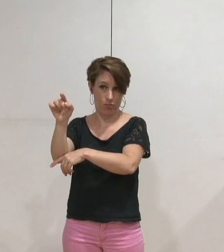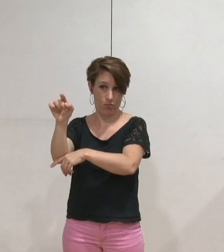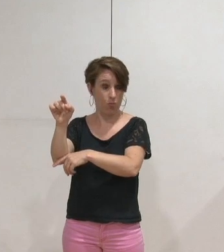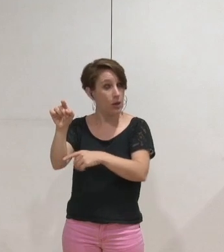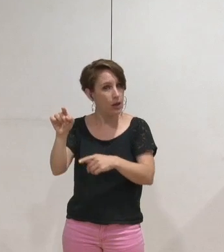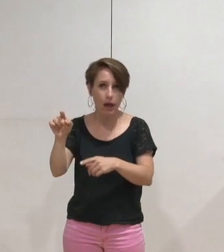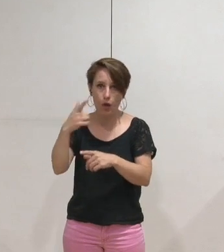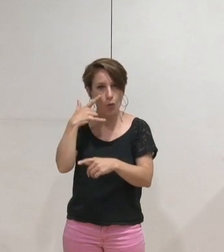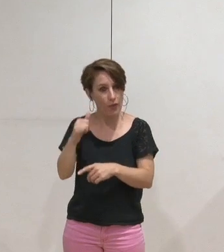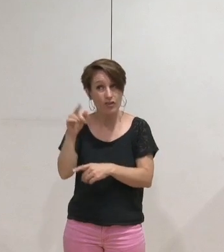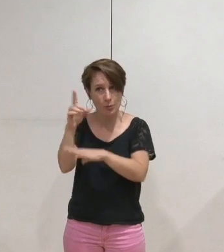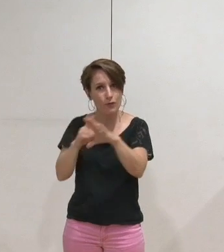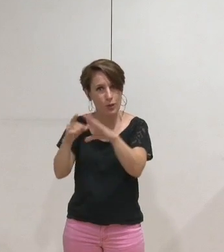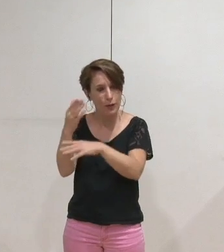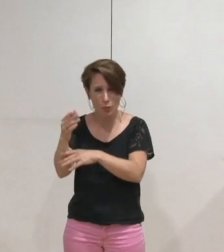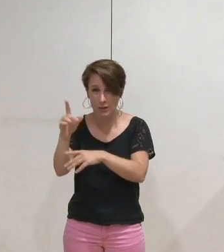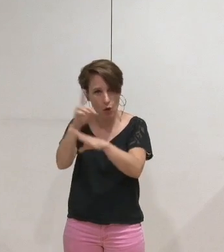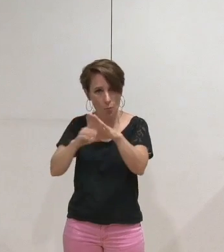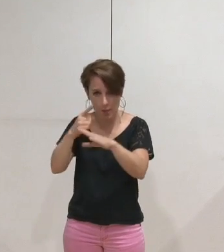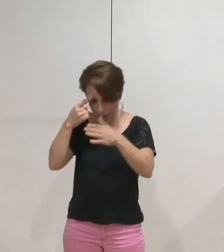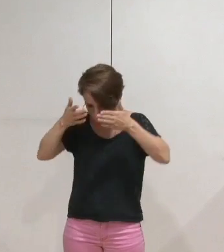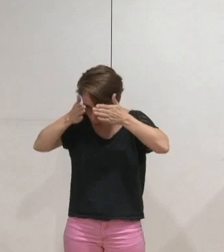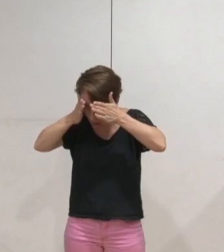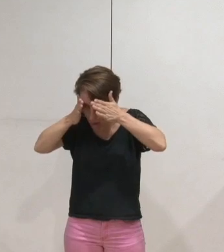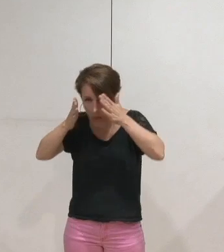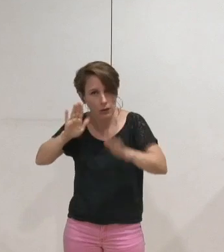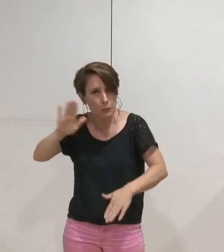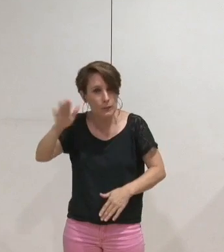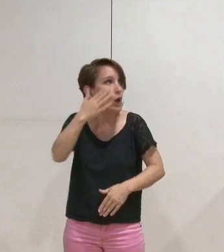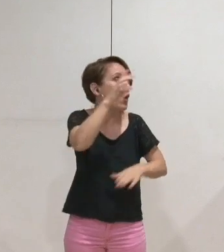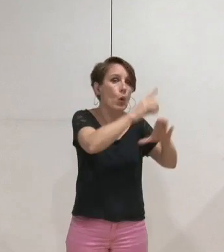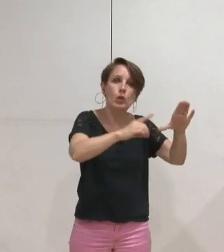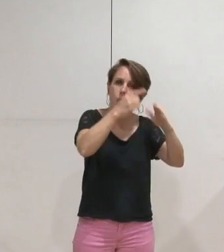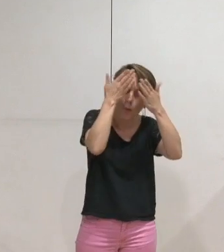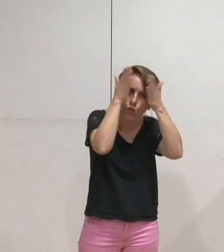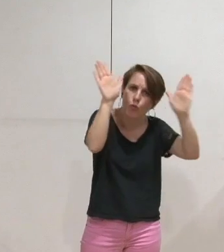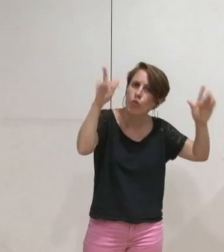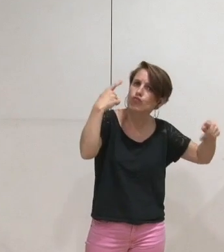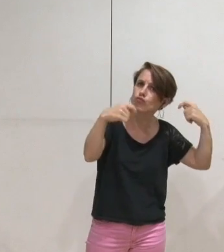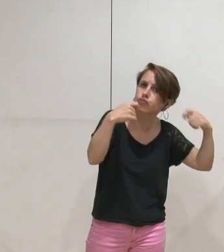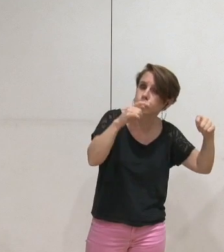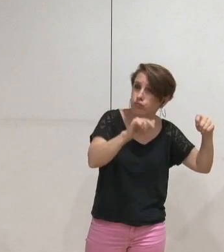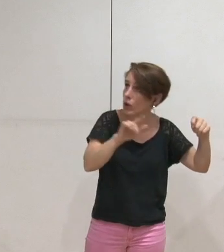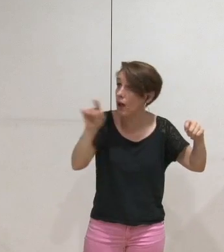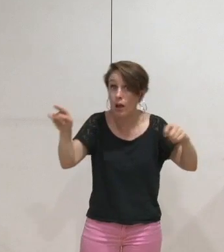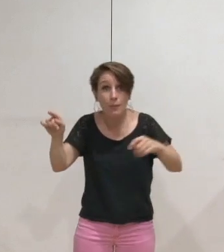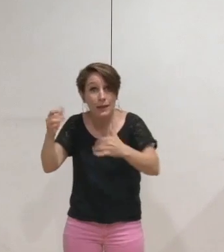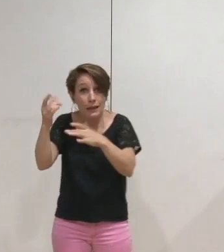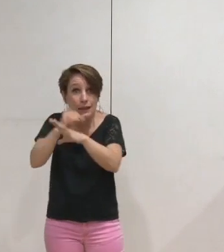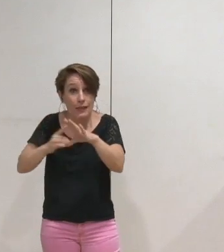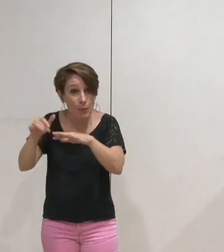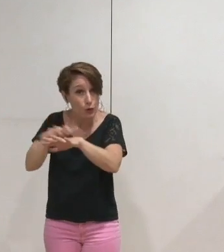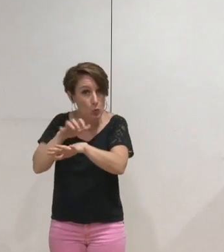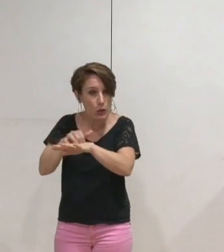avons pu prendre connaissance et dont les différents servic de l'État également ont pu